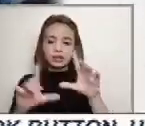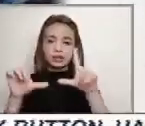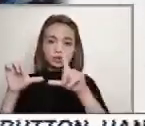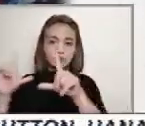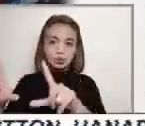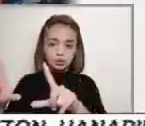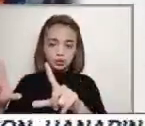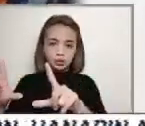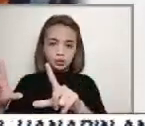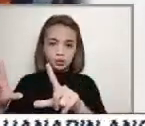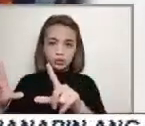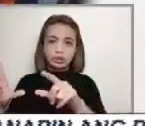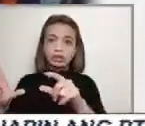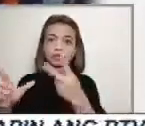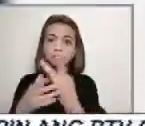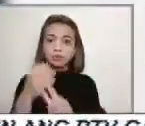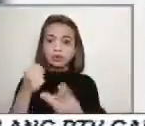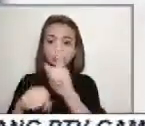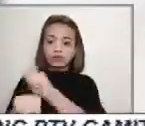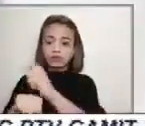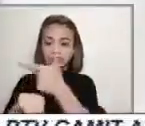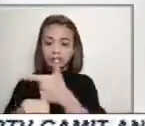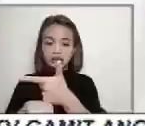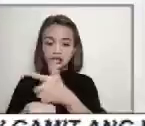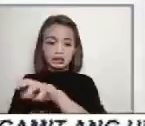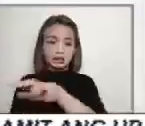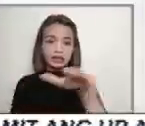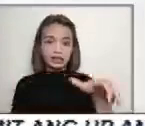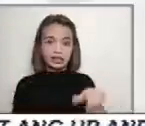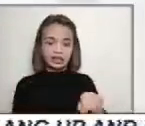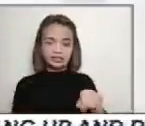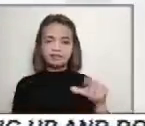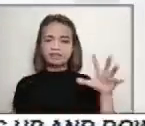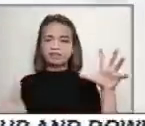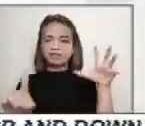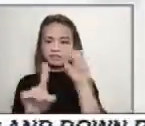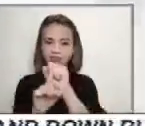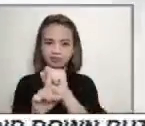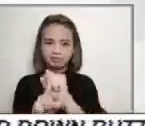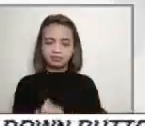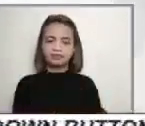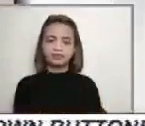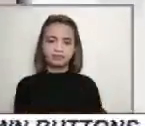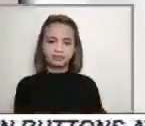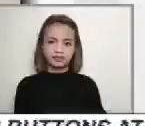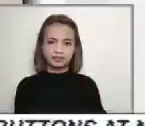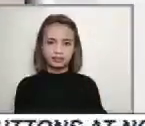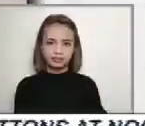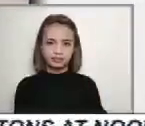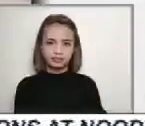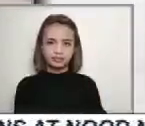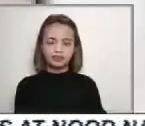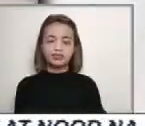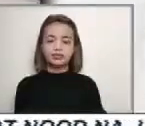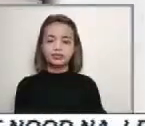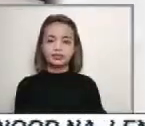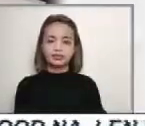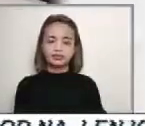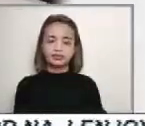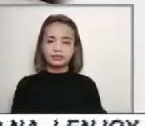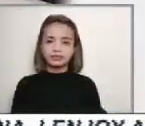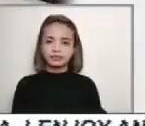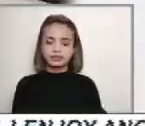sa Greenfields 1, Novaliches, Quezon City. Nakumpiska sa mga ito ang nasa 55 gramo ng shabu na tinatayang nagkakalaga